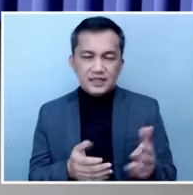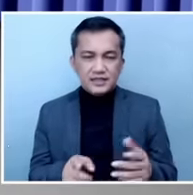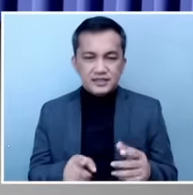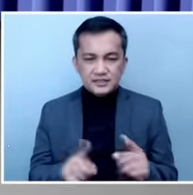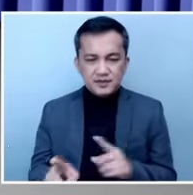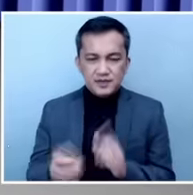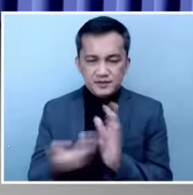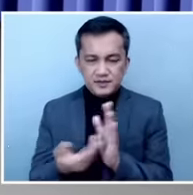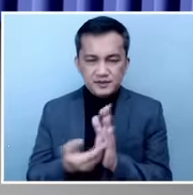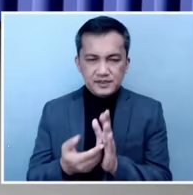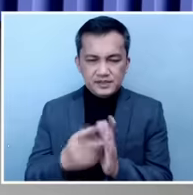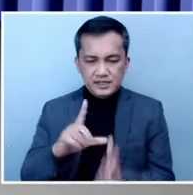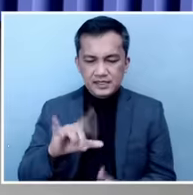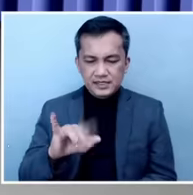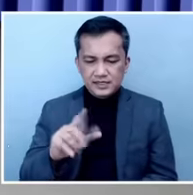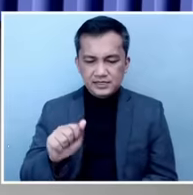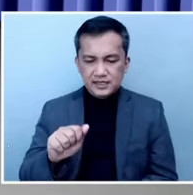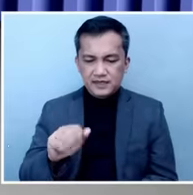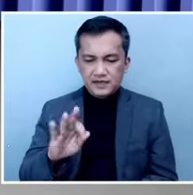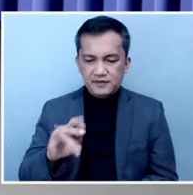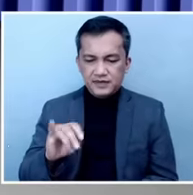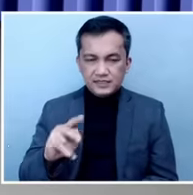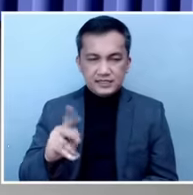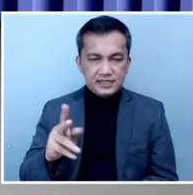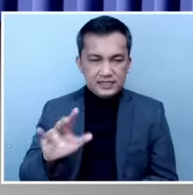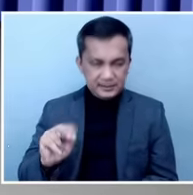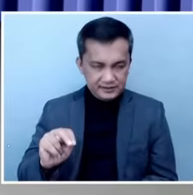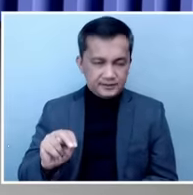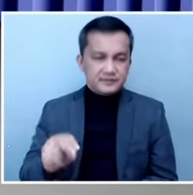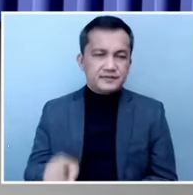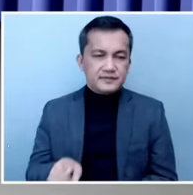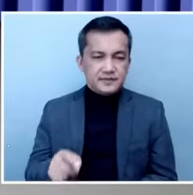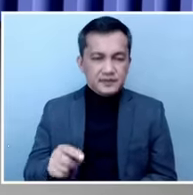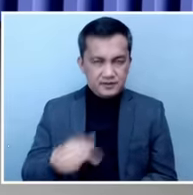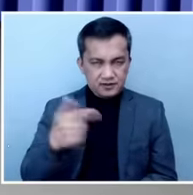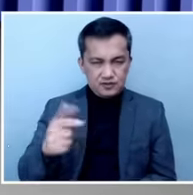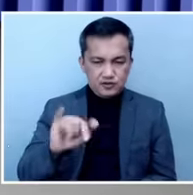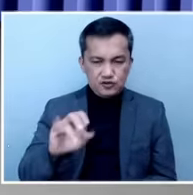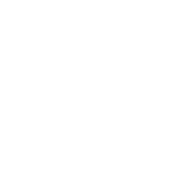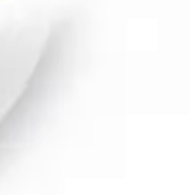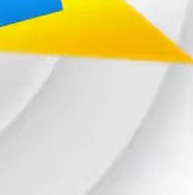sa Lisa Frankenstein. Nagpapatrol Hollywood correspondent Yong Chavez.